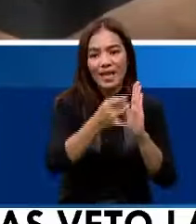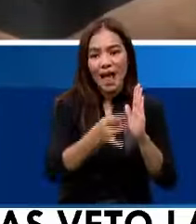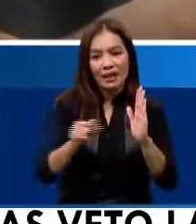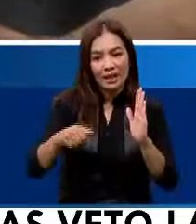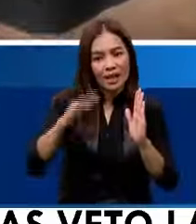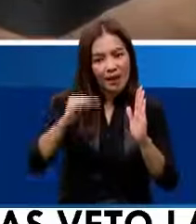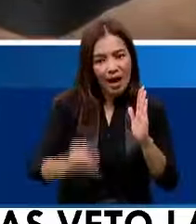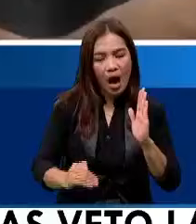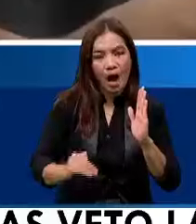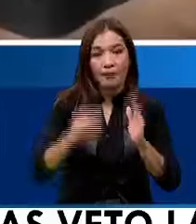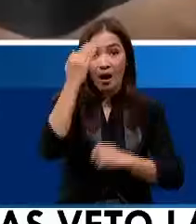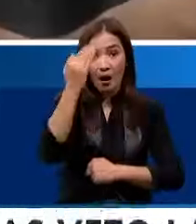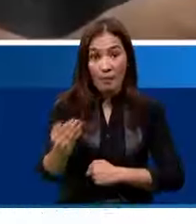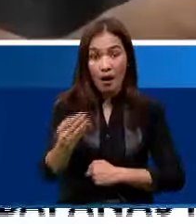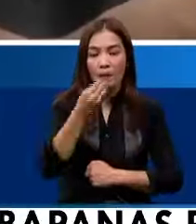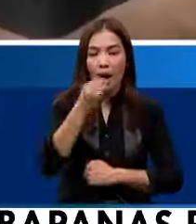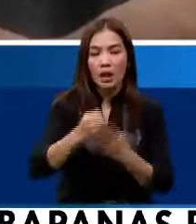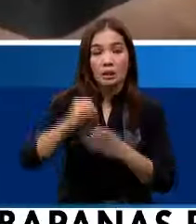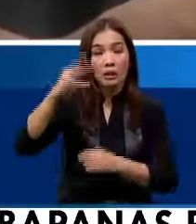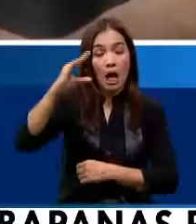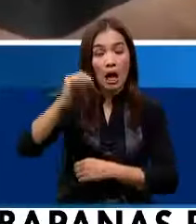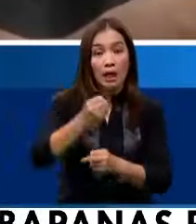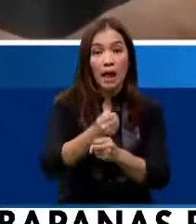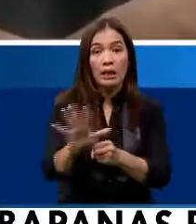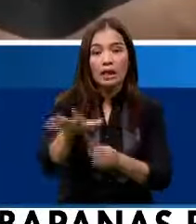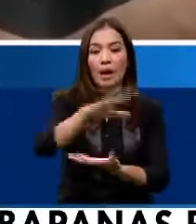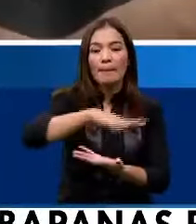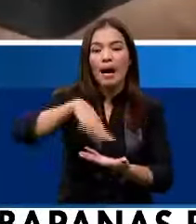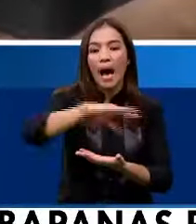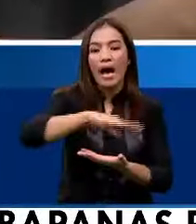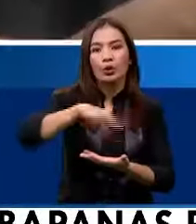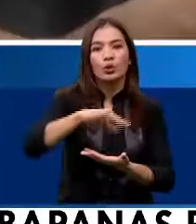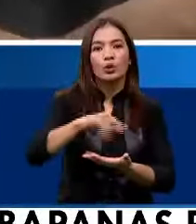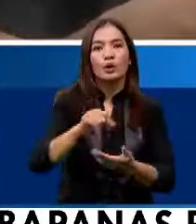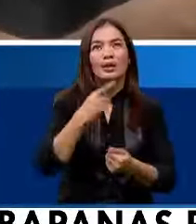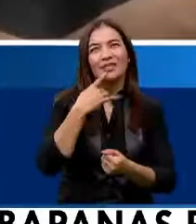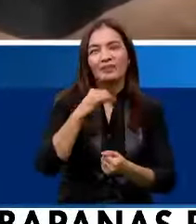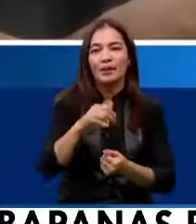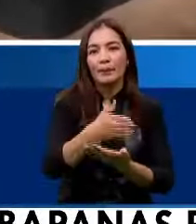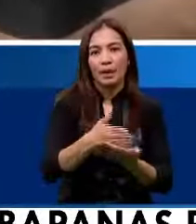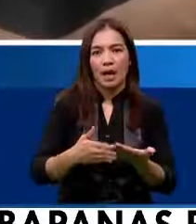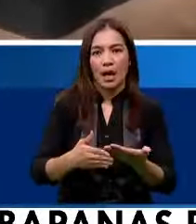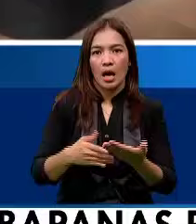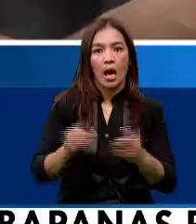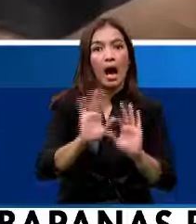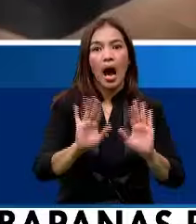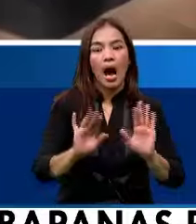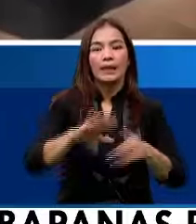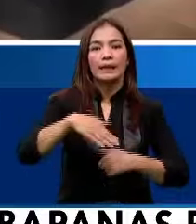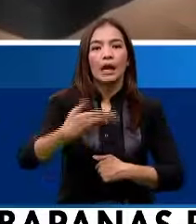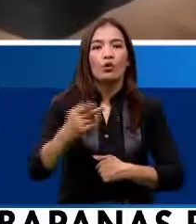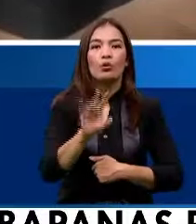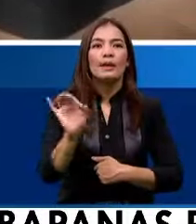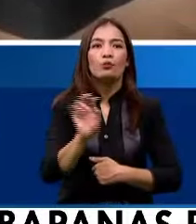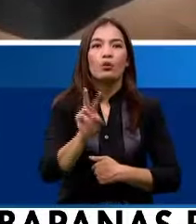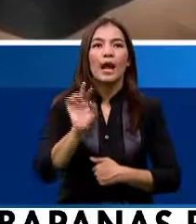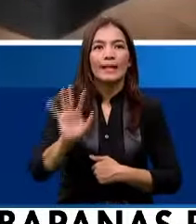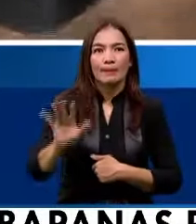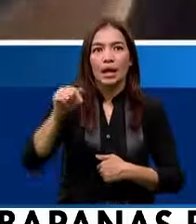rendah Kenapa karena makan siang gratis itu dampaknya lebih jangka menengah panjang tidak di tahun 2025 begitu ya Meskipun